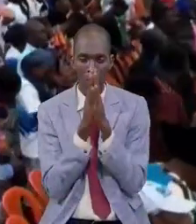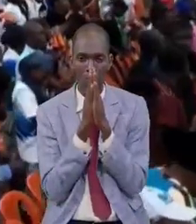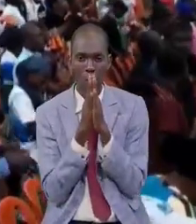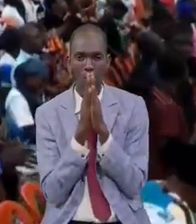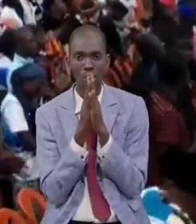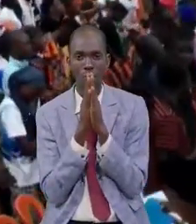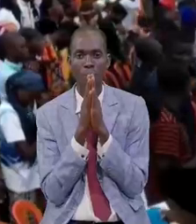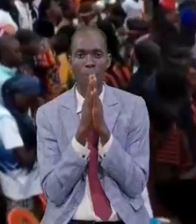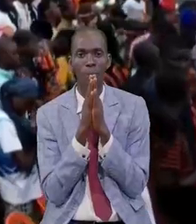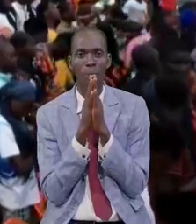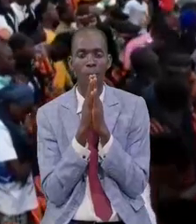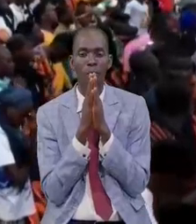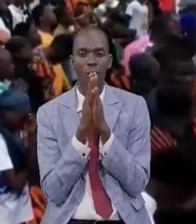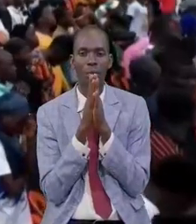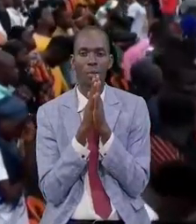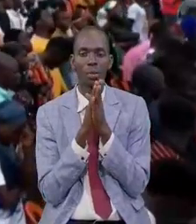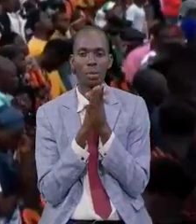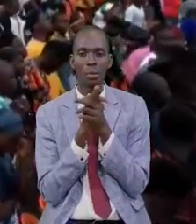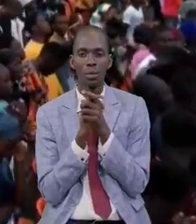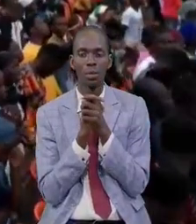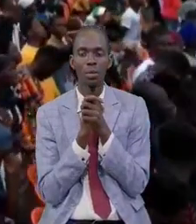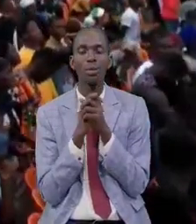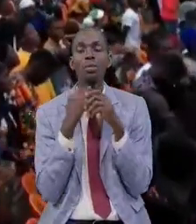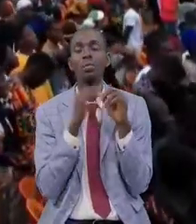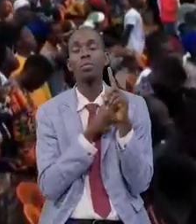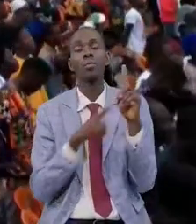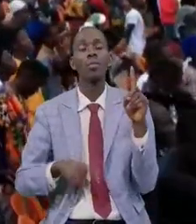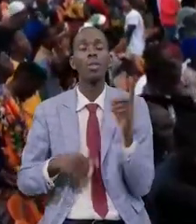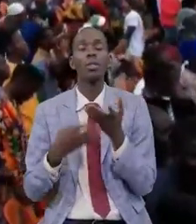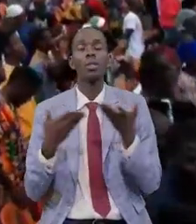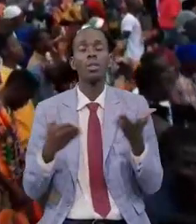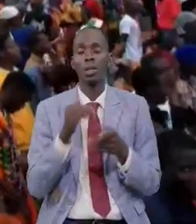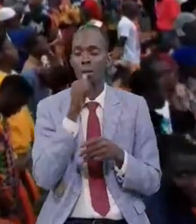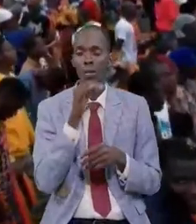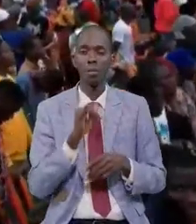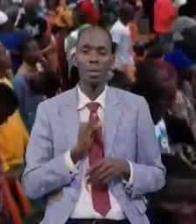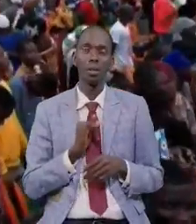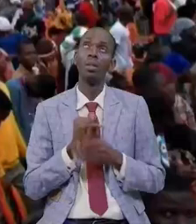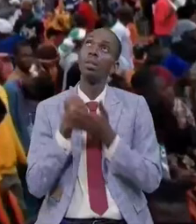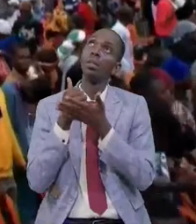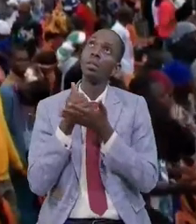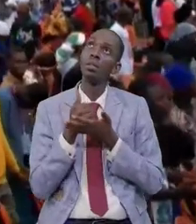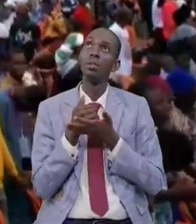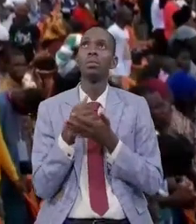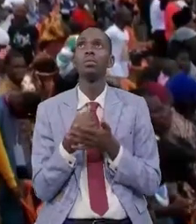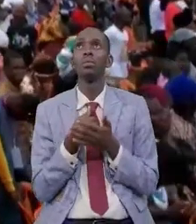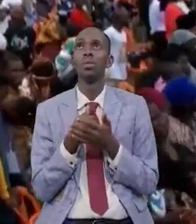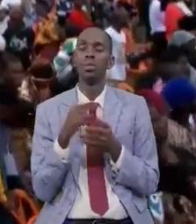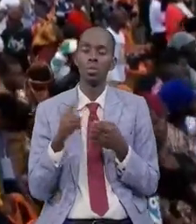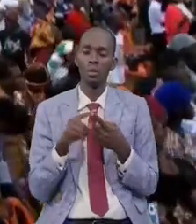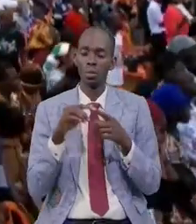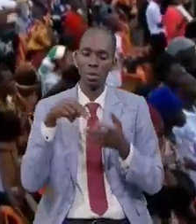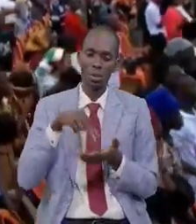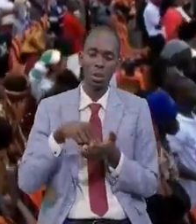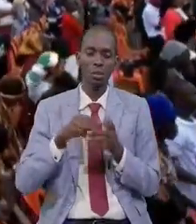Seigneur le Dieu du ciel Seigneur me voici aide moi à tenir à me